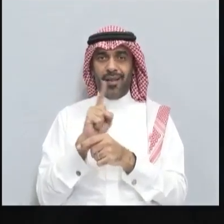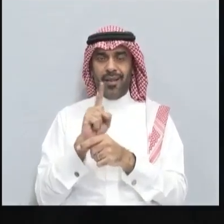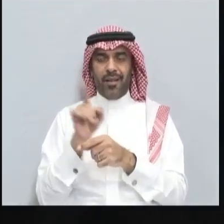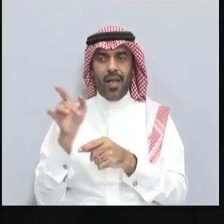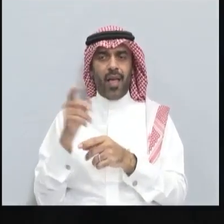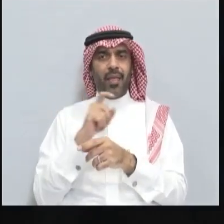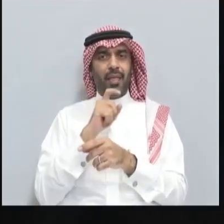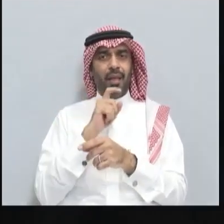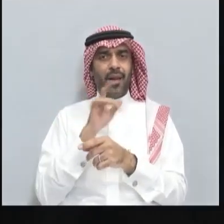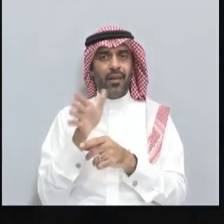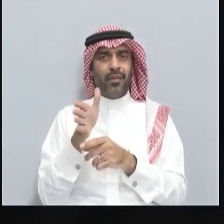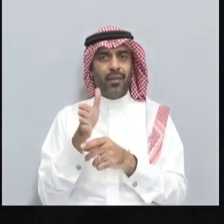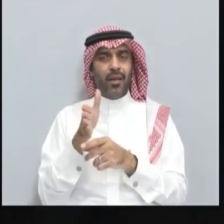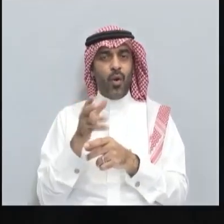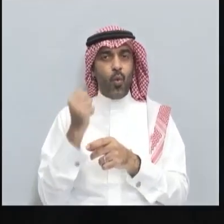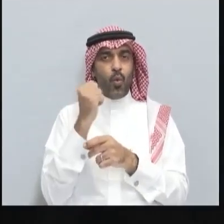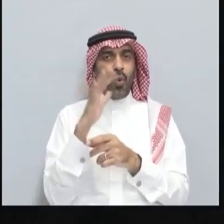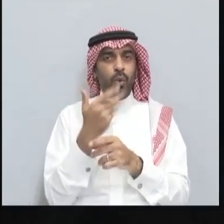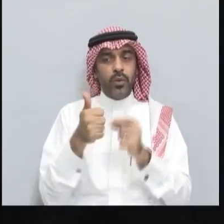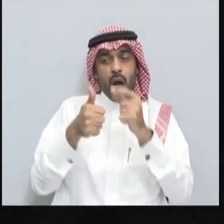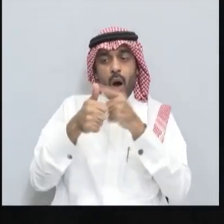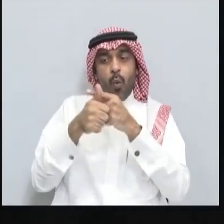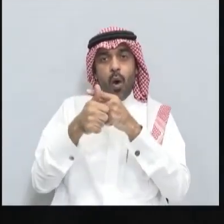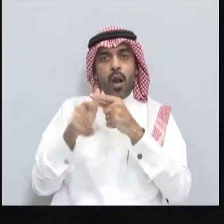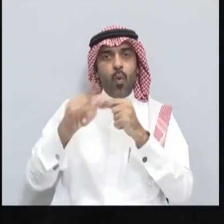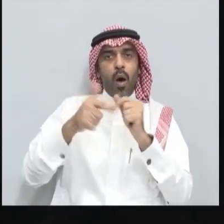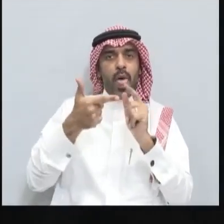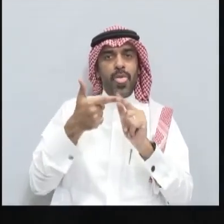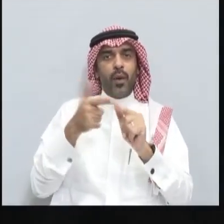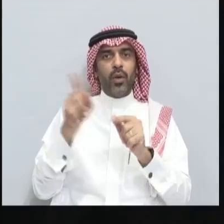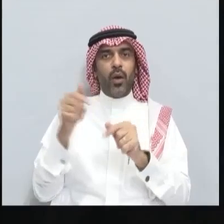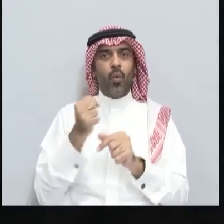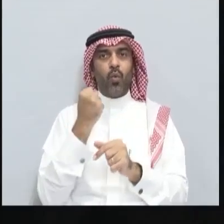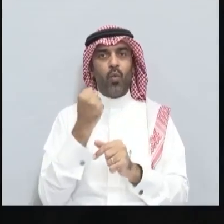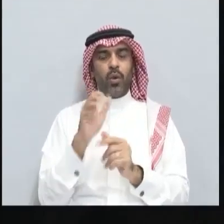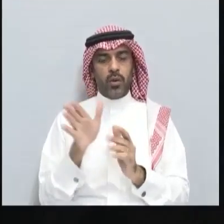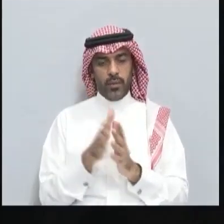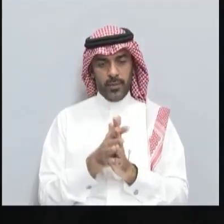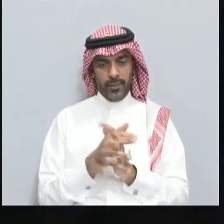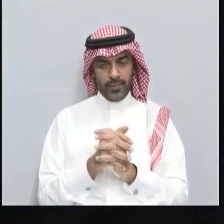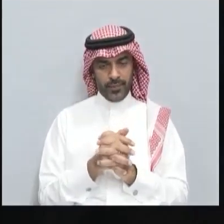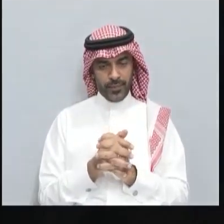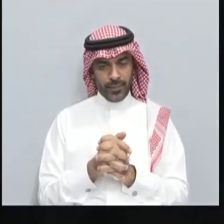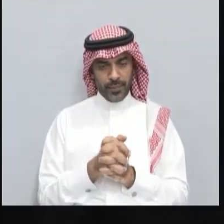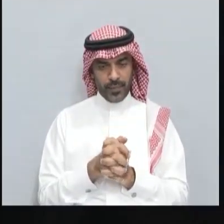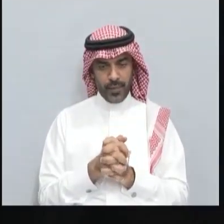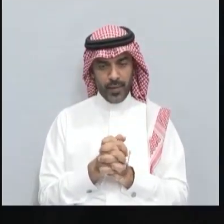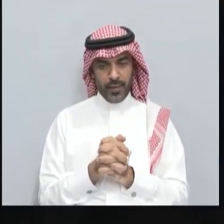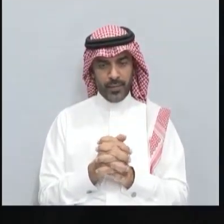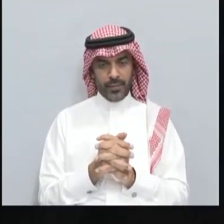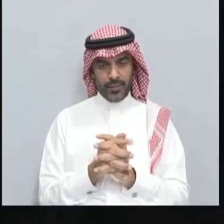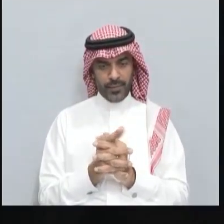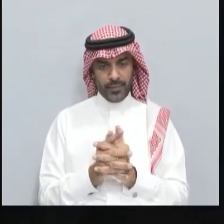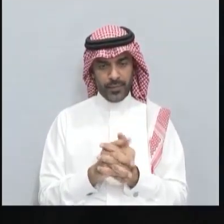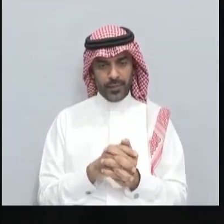ماذا الثانويه اقل سرعه واقل طاقه اخر موجات اللي هي ناتجه عن تداخل موجات اوليه وثانويه هي الموجات